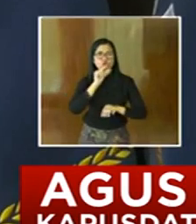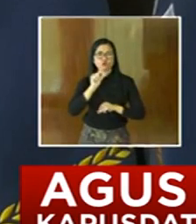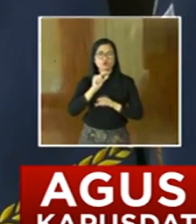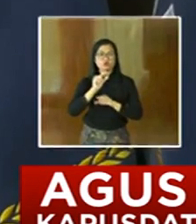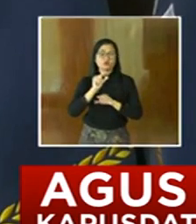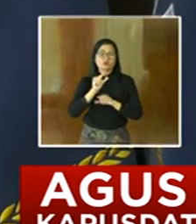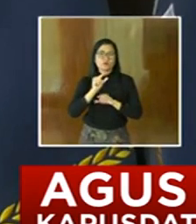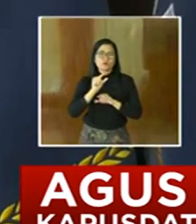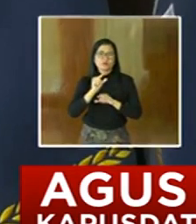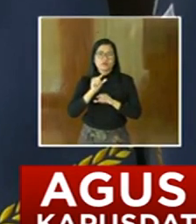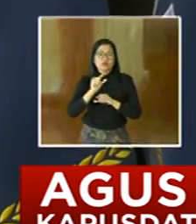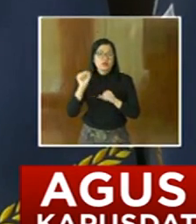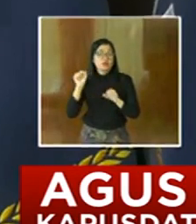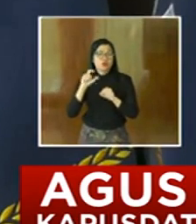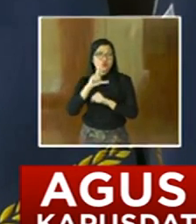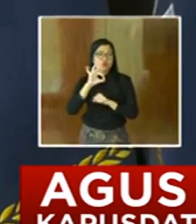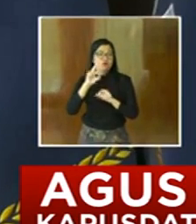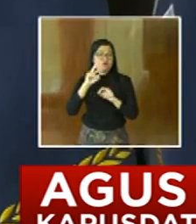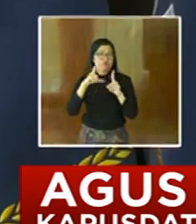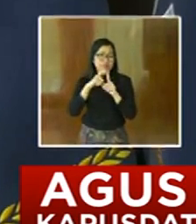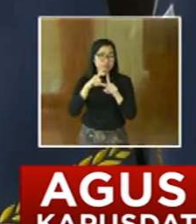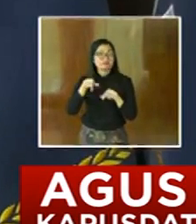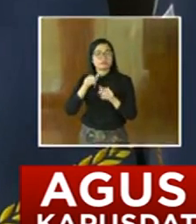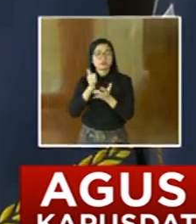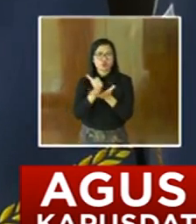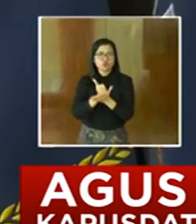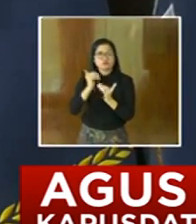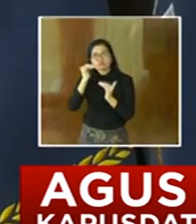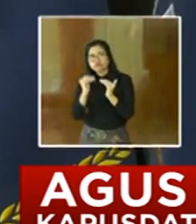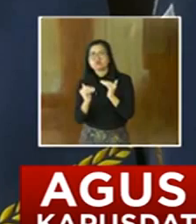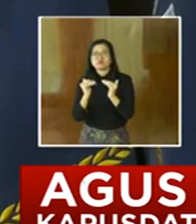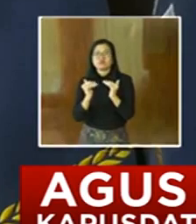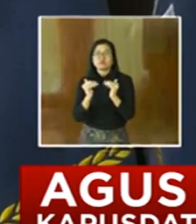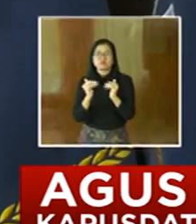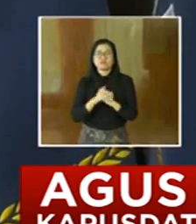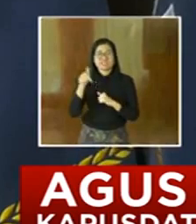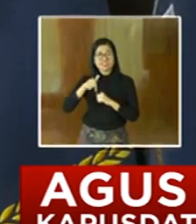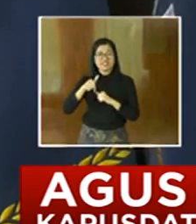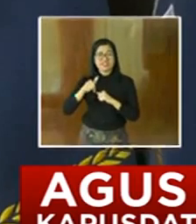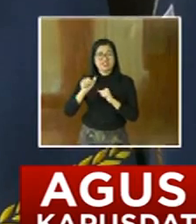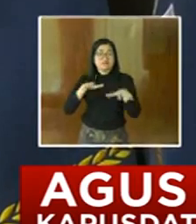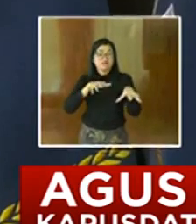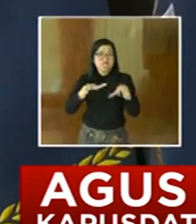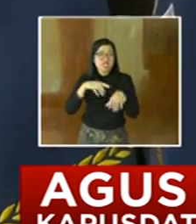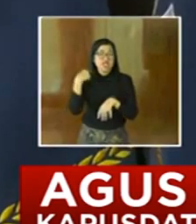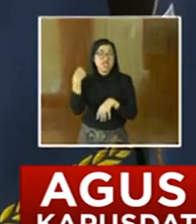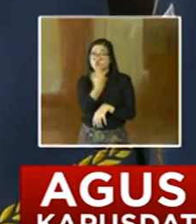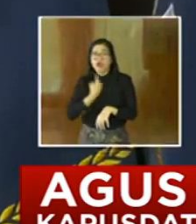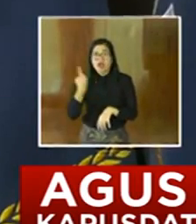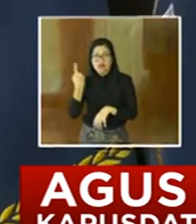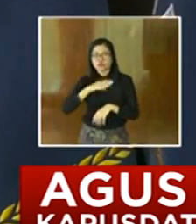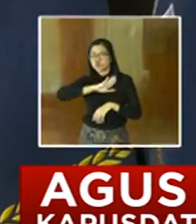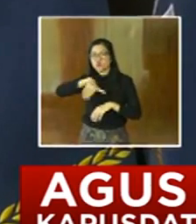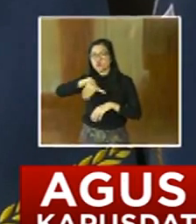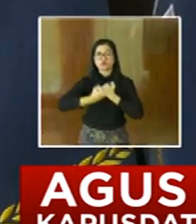bencana ecofit ini sehingga boleh dikatakan ini adalah bencana novel Sekarangnya setara dengan bencana nasional karena seluruh usaha dari